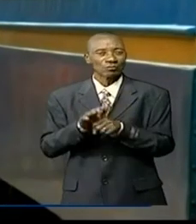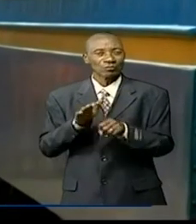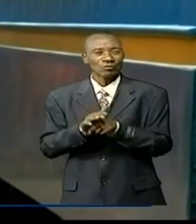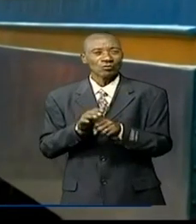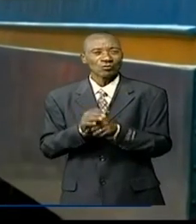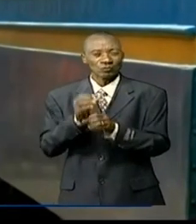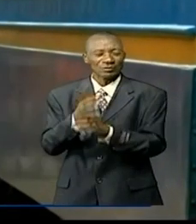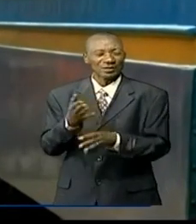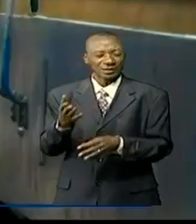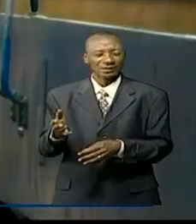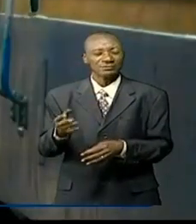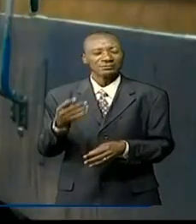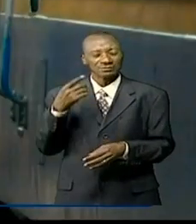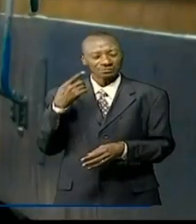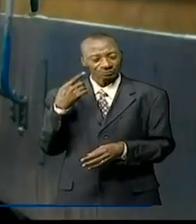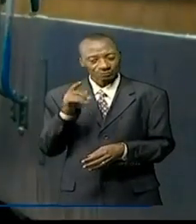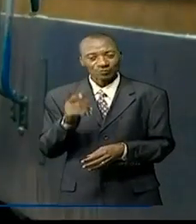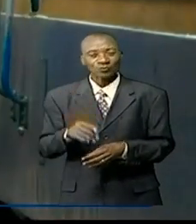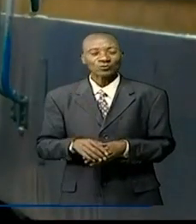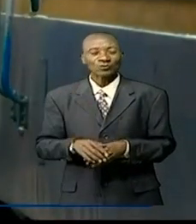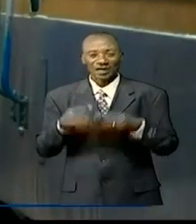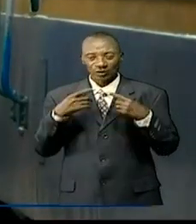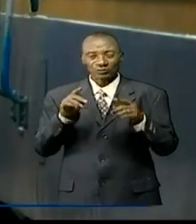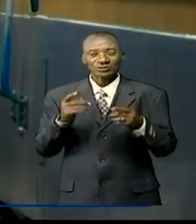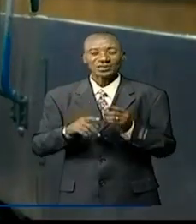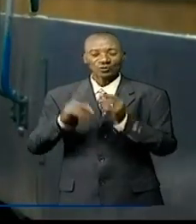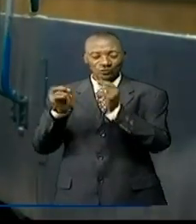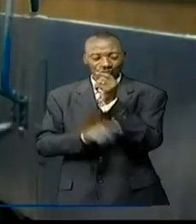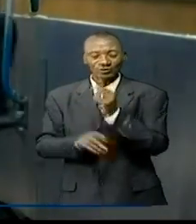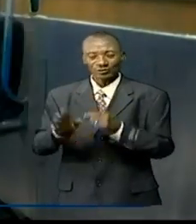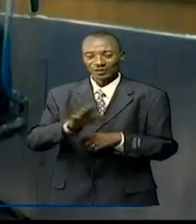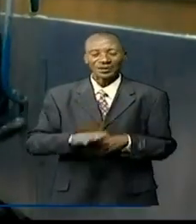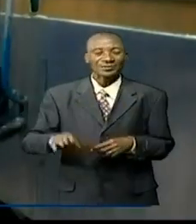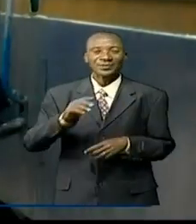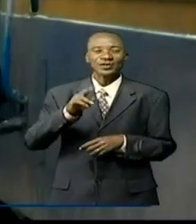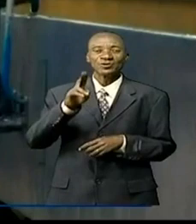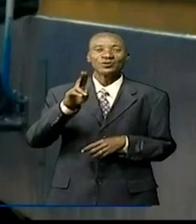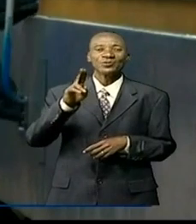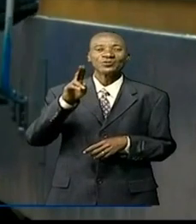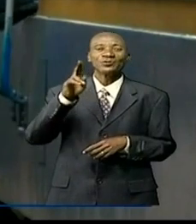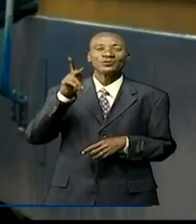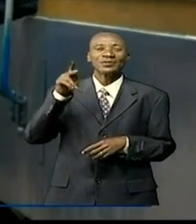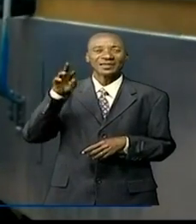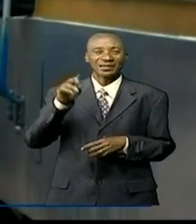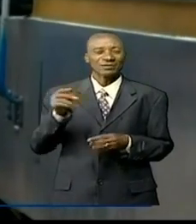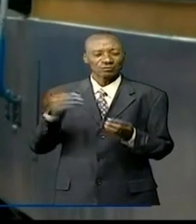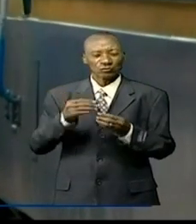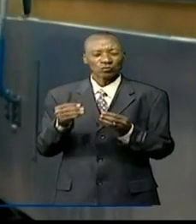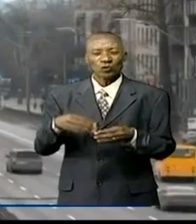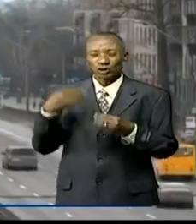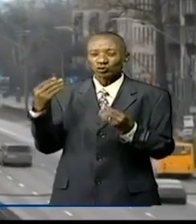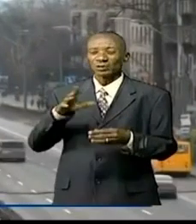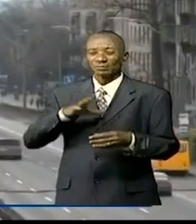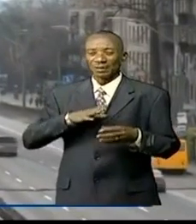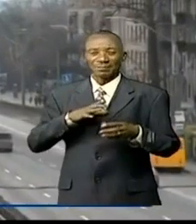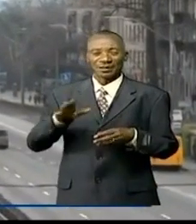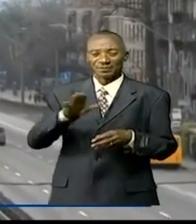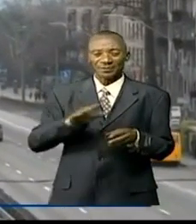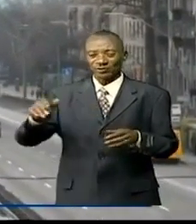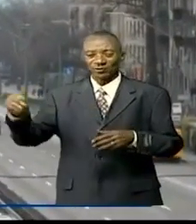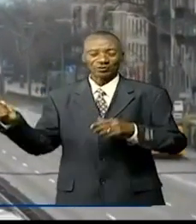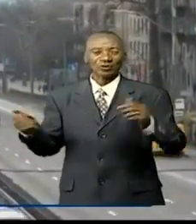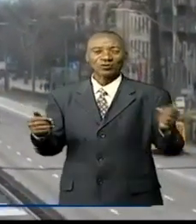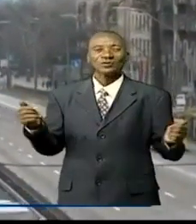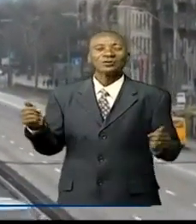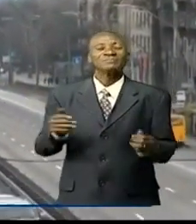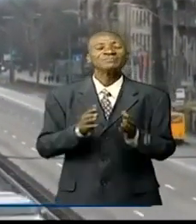de l'Ukraine qui a déjà fait plus de 360 000 déplacés dans les pays voisins, à l'exemple de la Pologne. Le Haut Commissariat